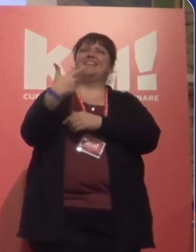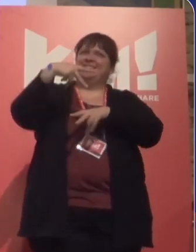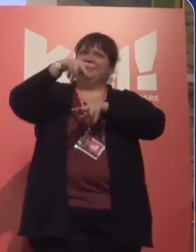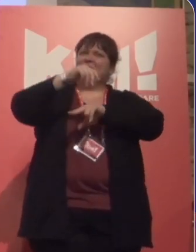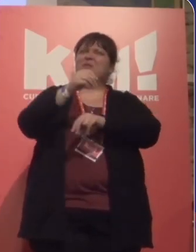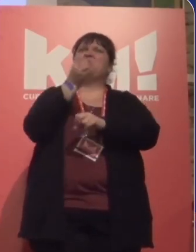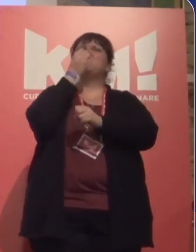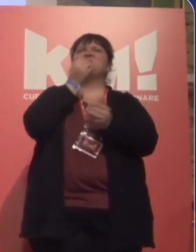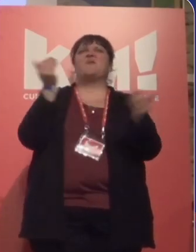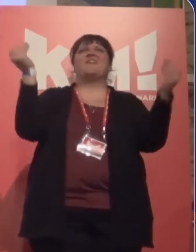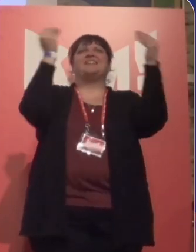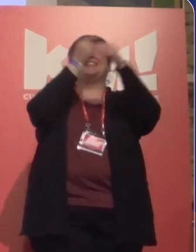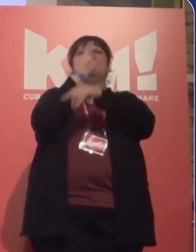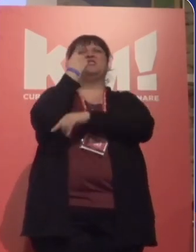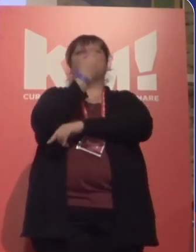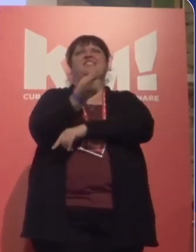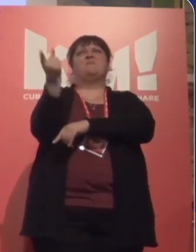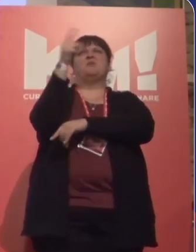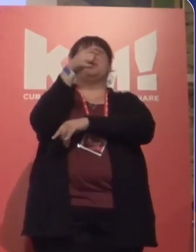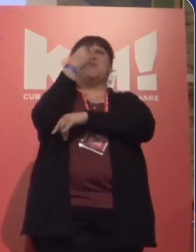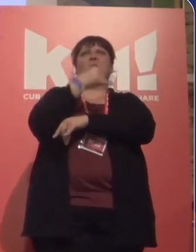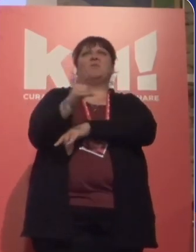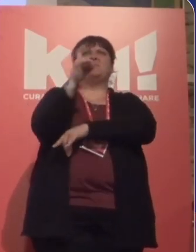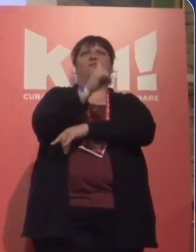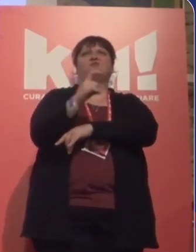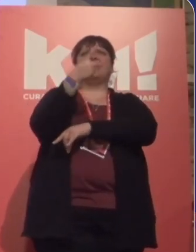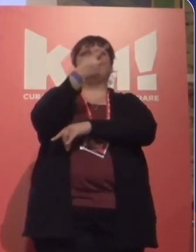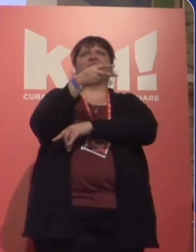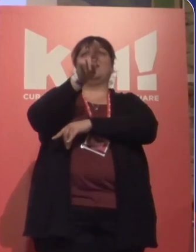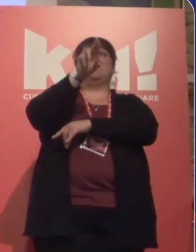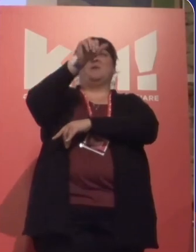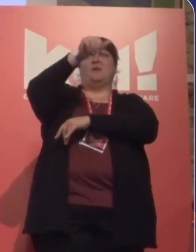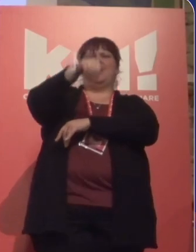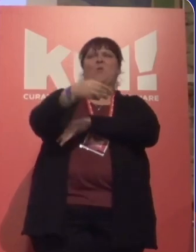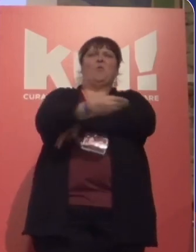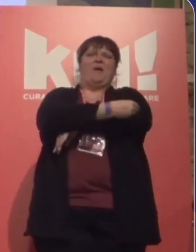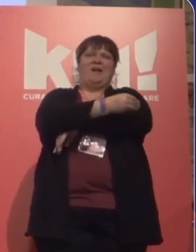a domani per l'ultima giornata del festival cupi ancona